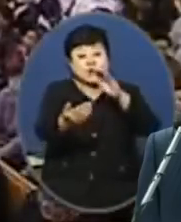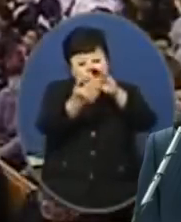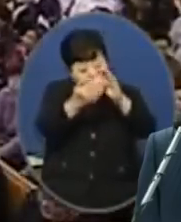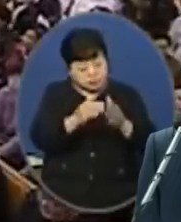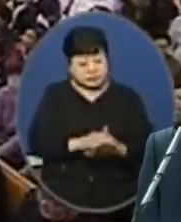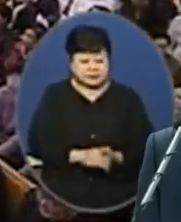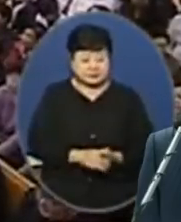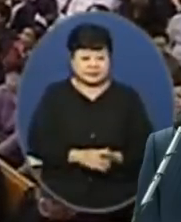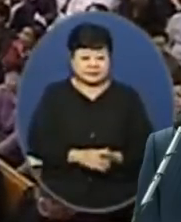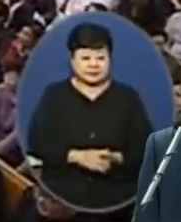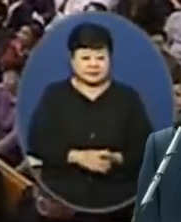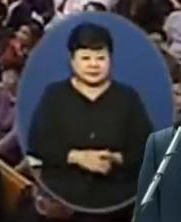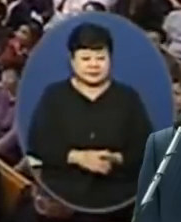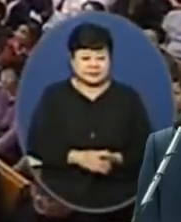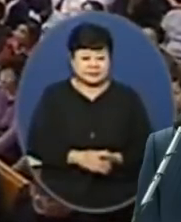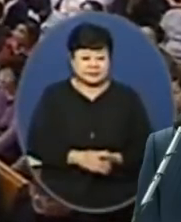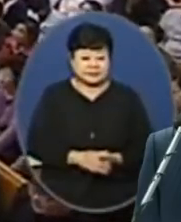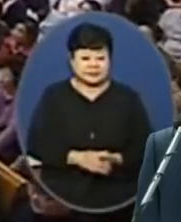되랴.